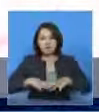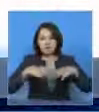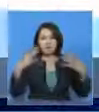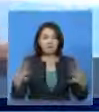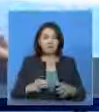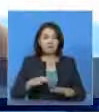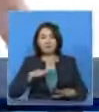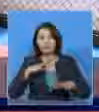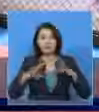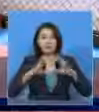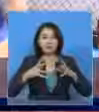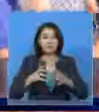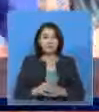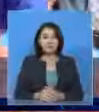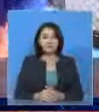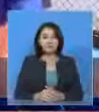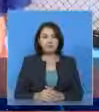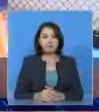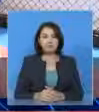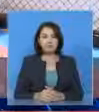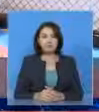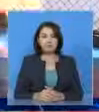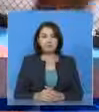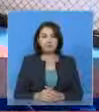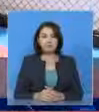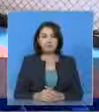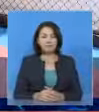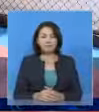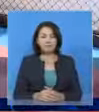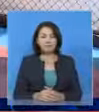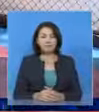континентальные и мировые турниры. Николай Сырбов, Ерлан Мукан, Руслан Ельтаев, телеканал Актюбе.